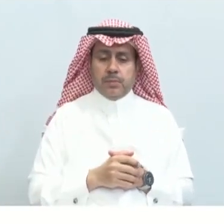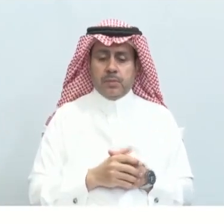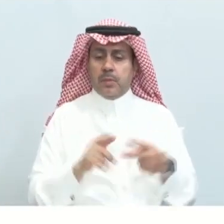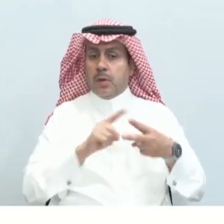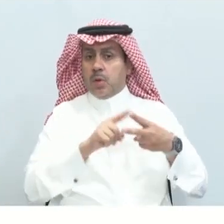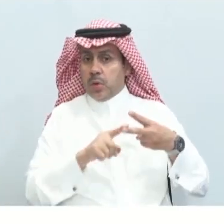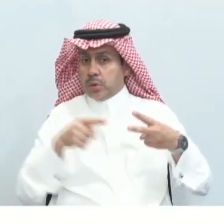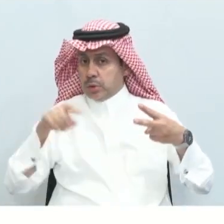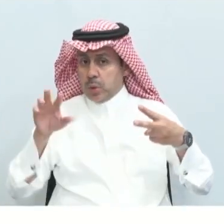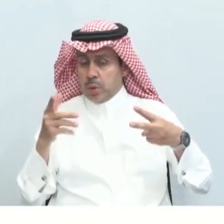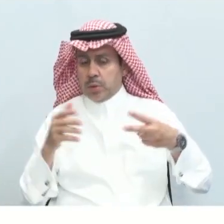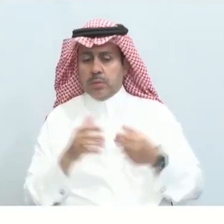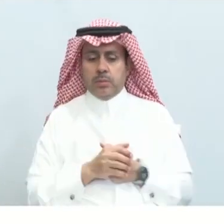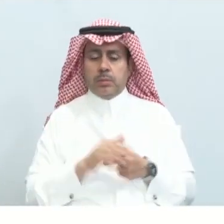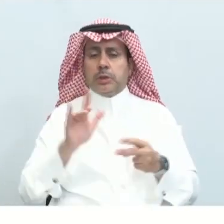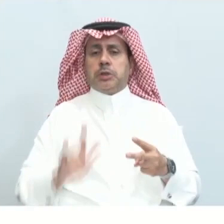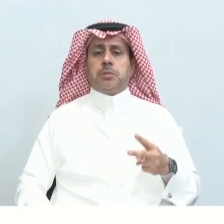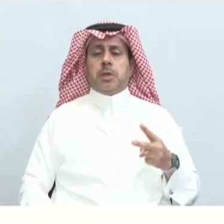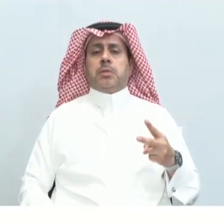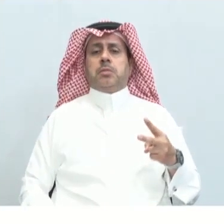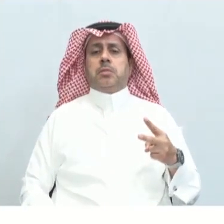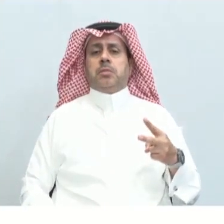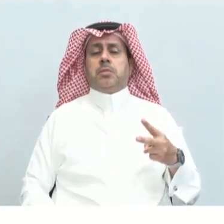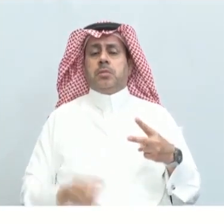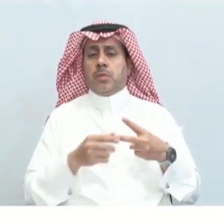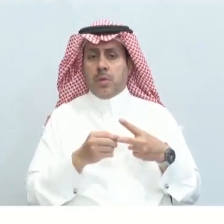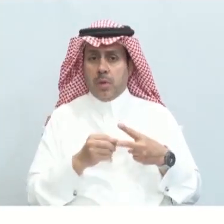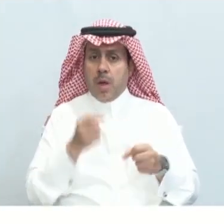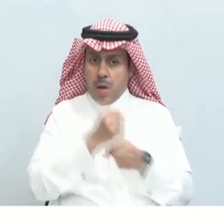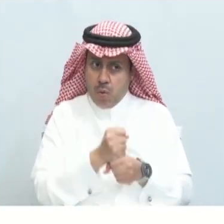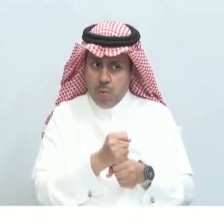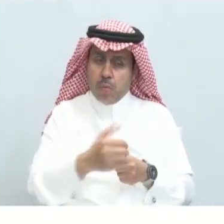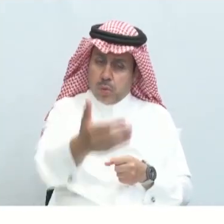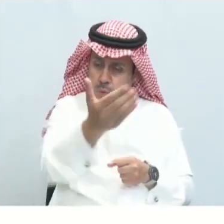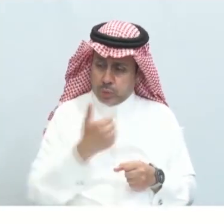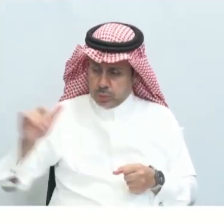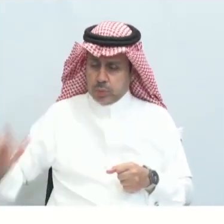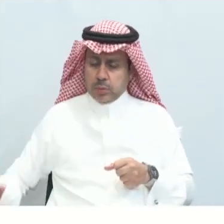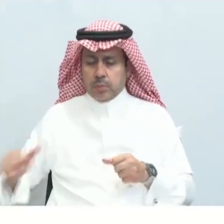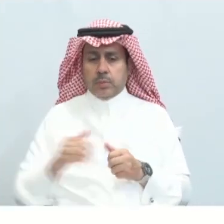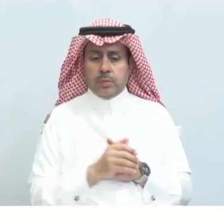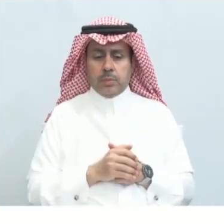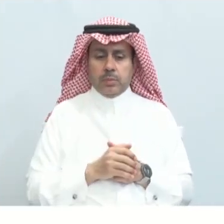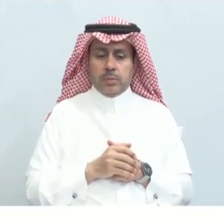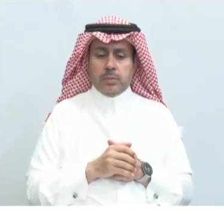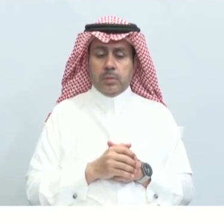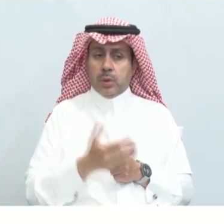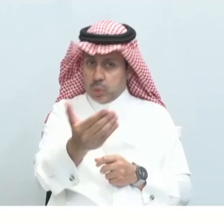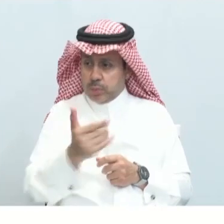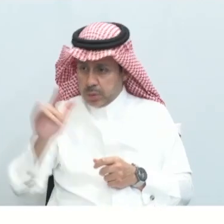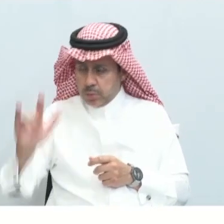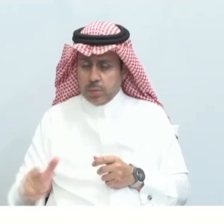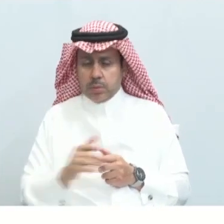التصرفين هو الصحيح ابقى في مكاني اقوم وارحب به وادعوه